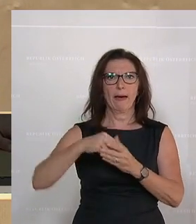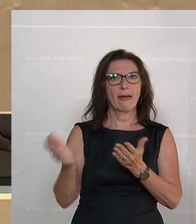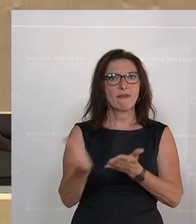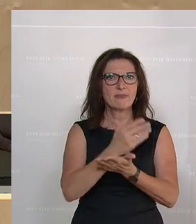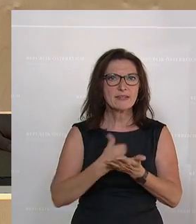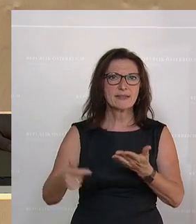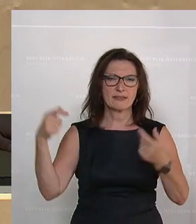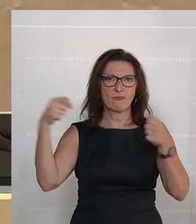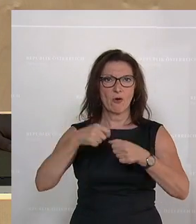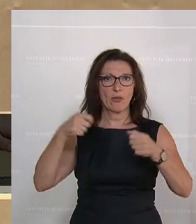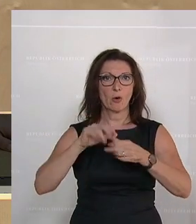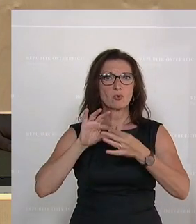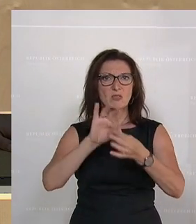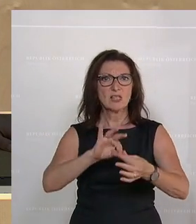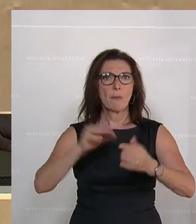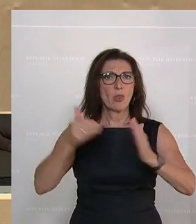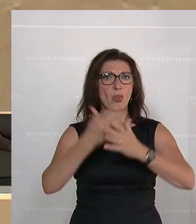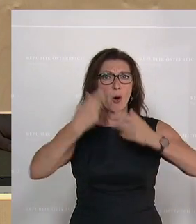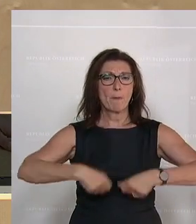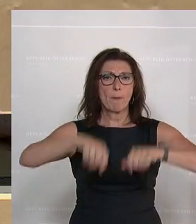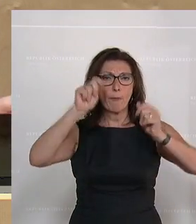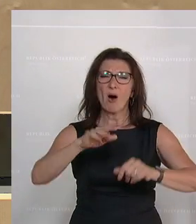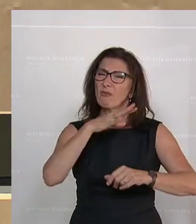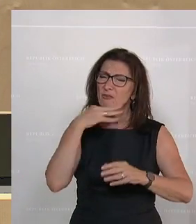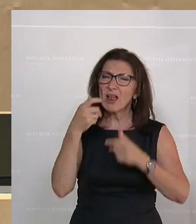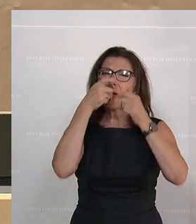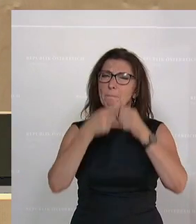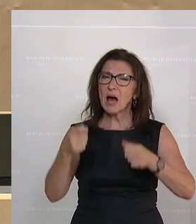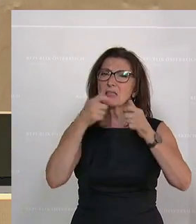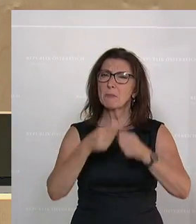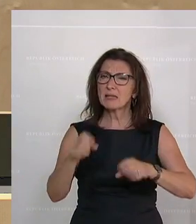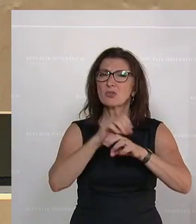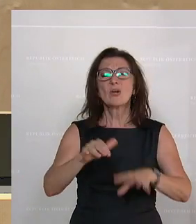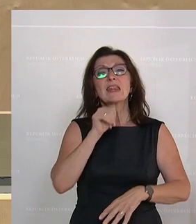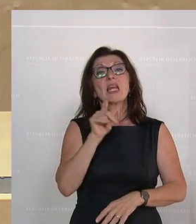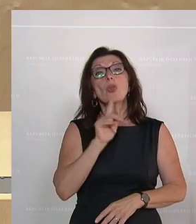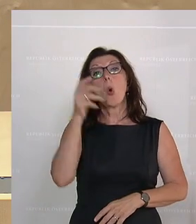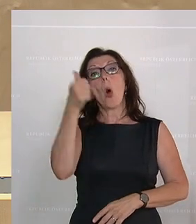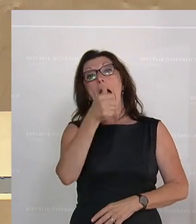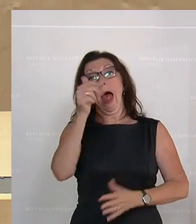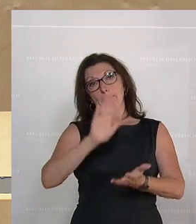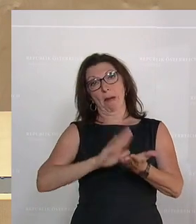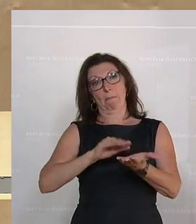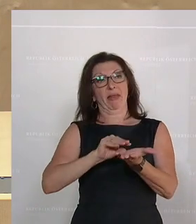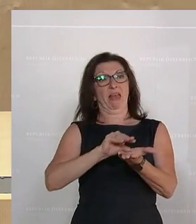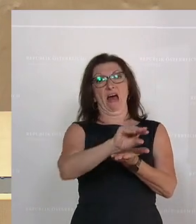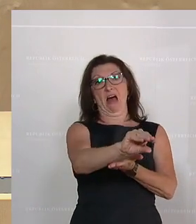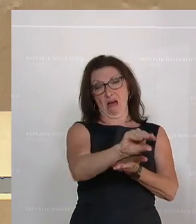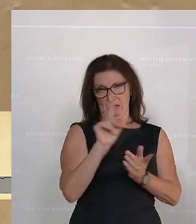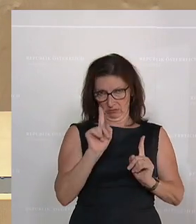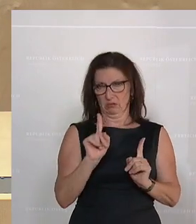förderungen im neubau betrifft viele strukturelle maßnahmen nicht nur einmalzahlungen und ich darf darüber hinaus ebenfalls